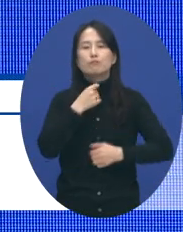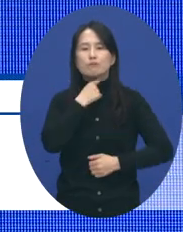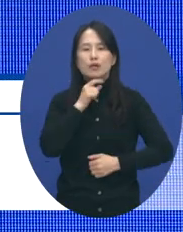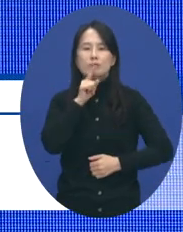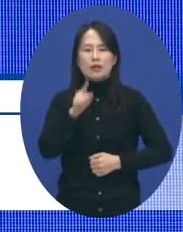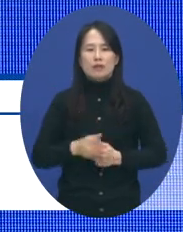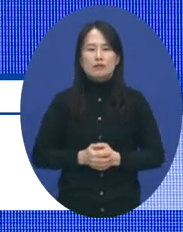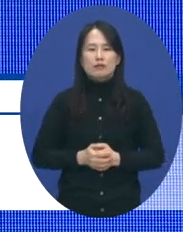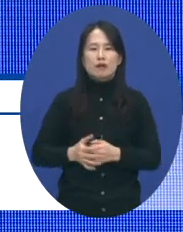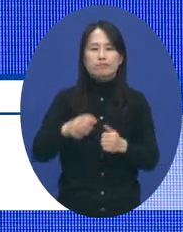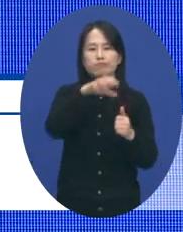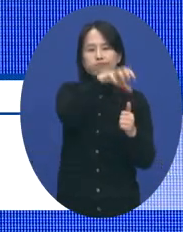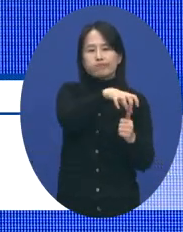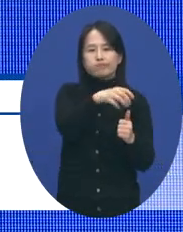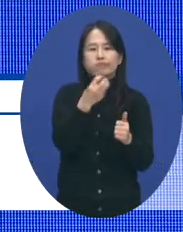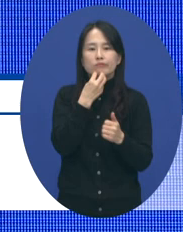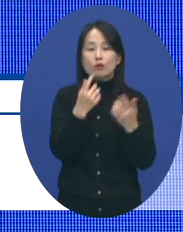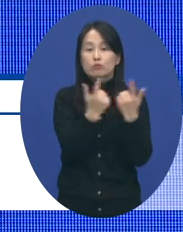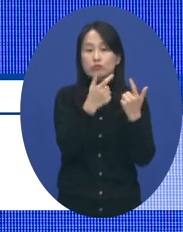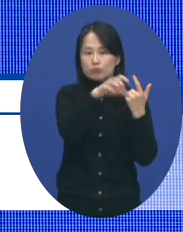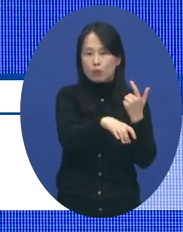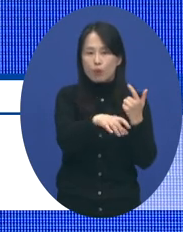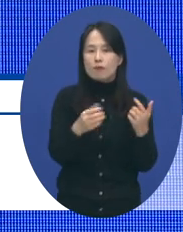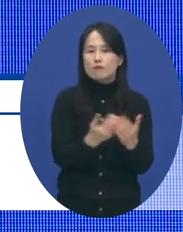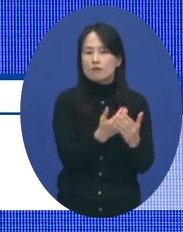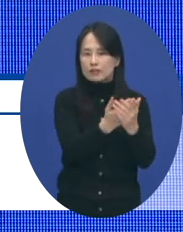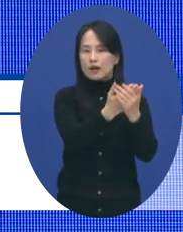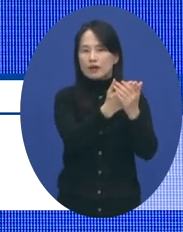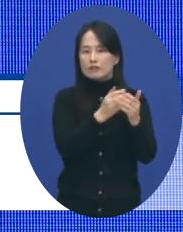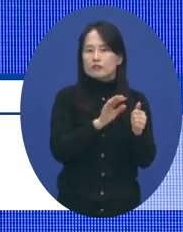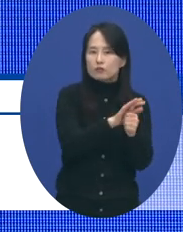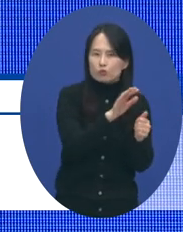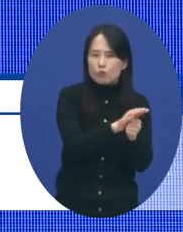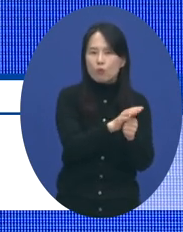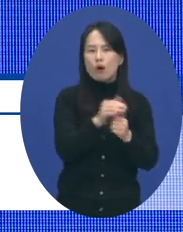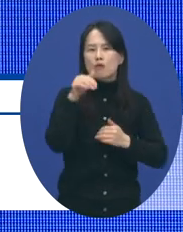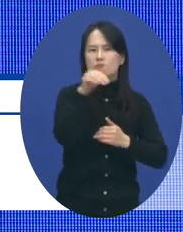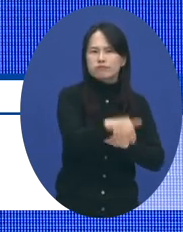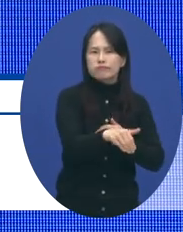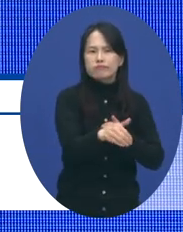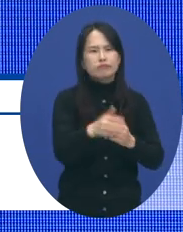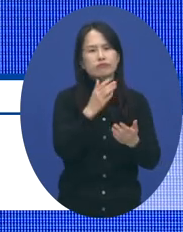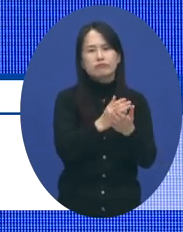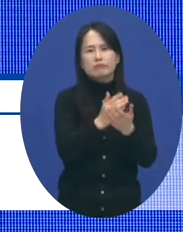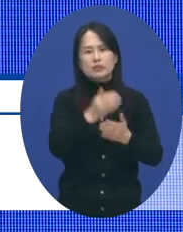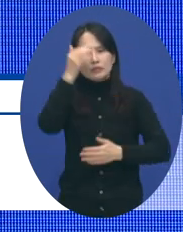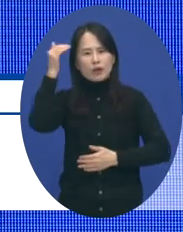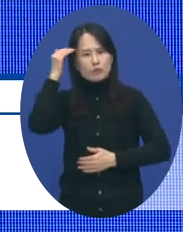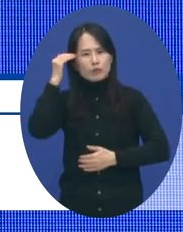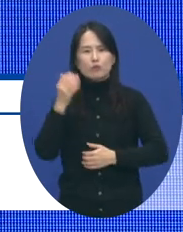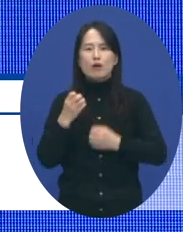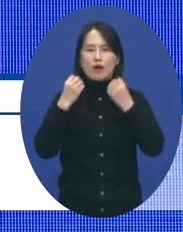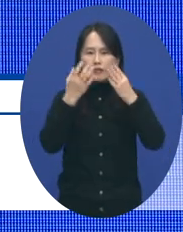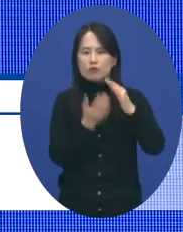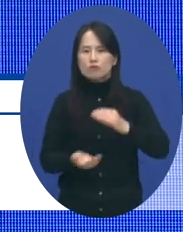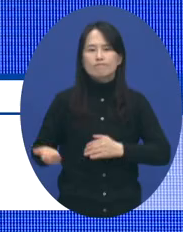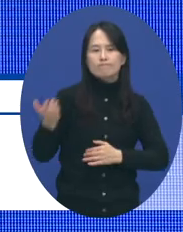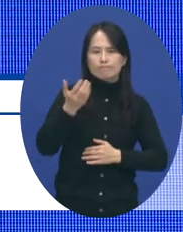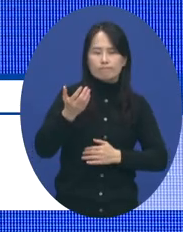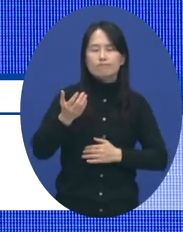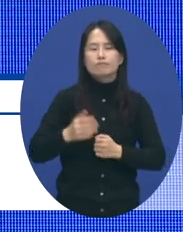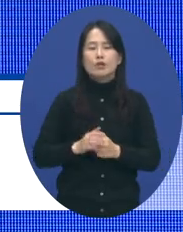묶여 있던 경기북부의 성장 잠재력을 깨워 저성장의 늪 헤매고 있는대 국의 새로운 성장